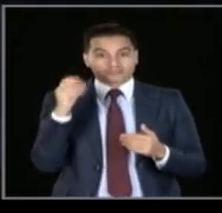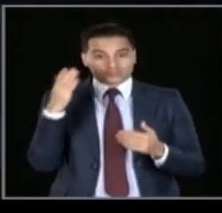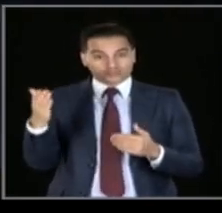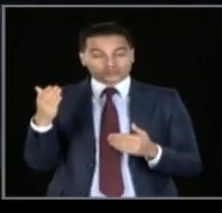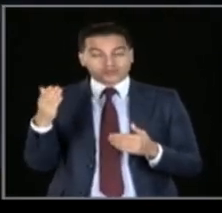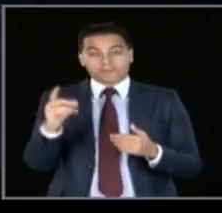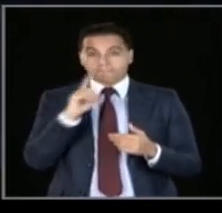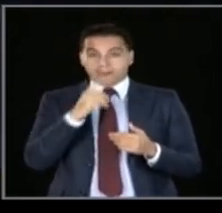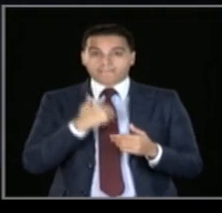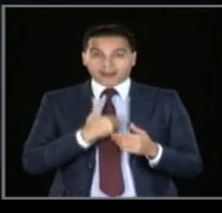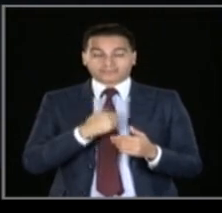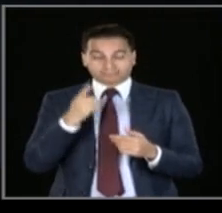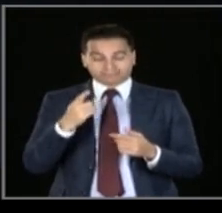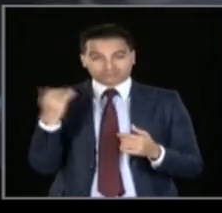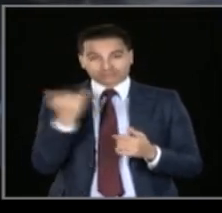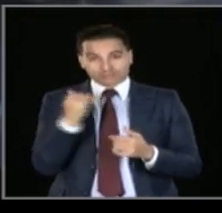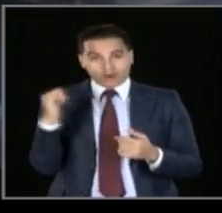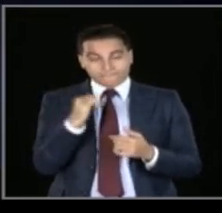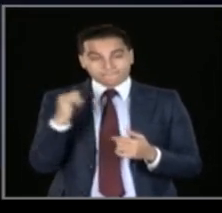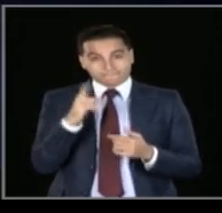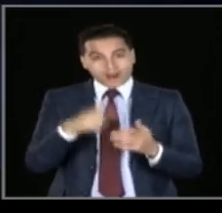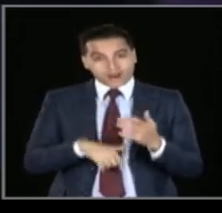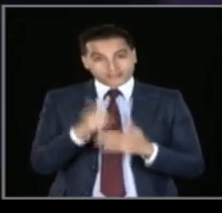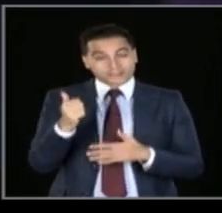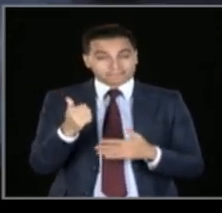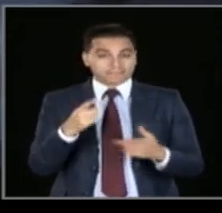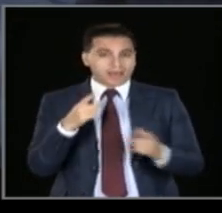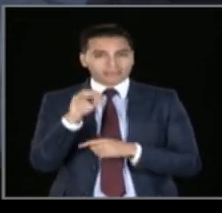حاسين باهميه الثلاث نقاط يا